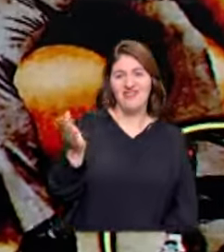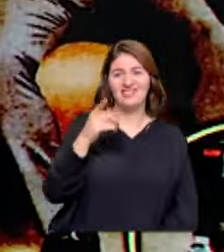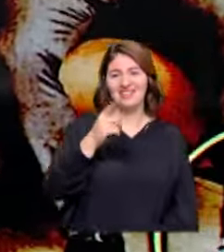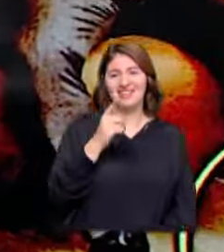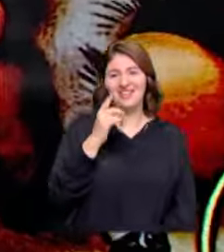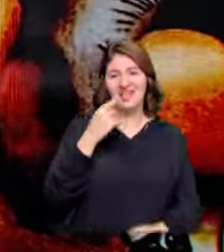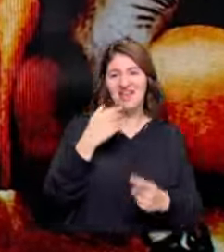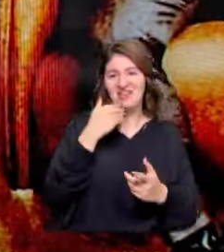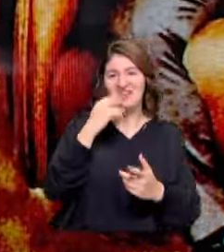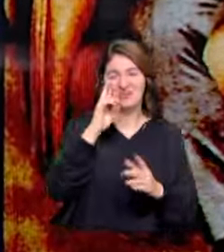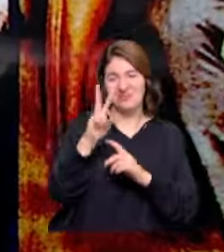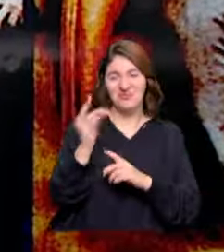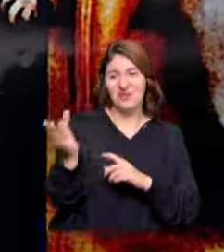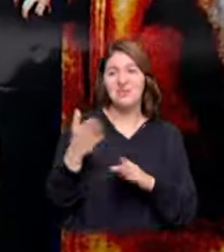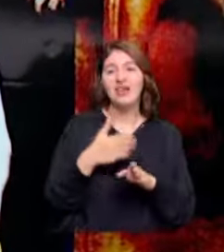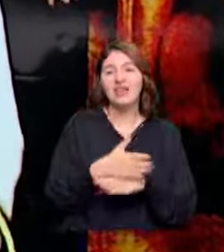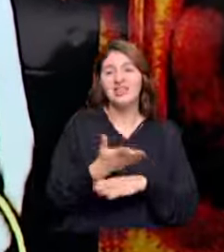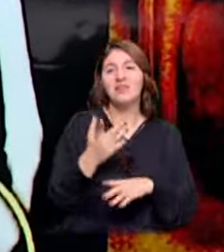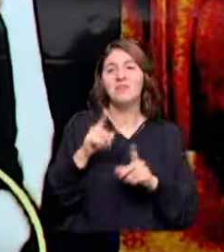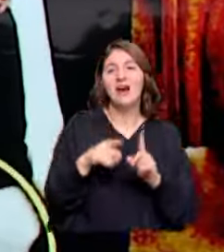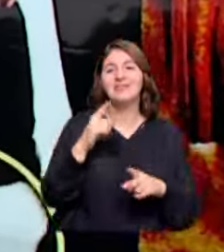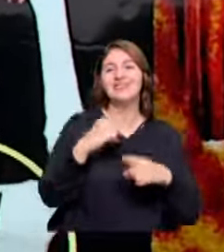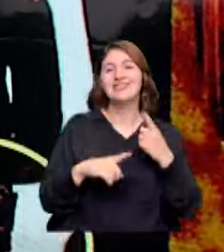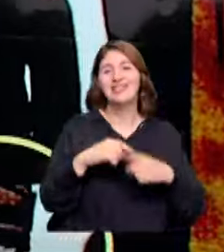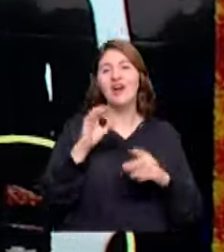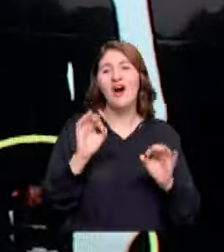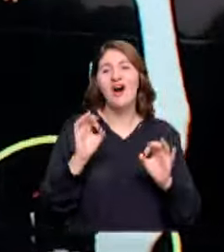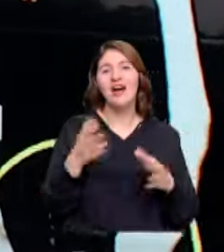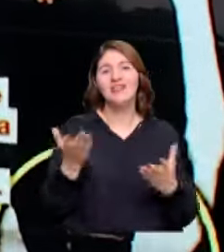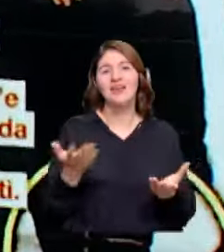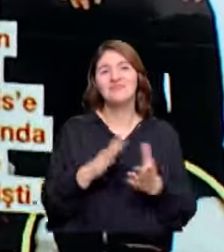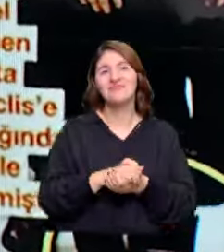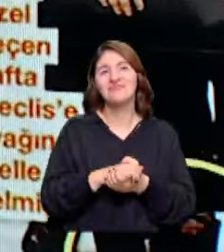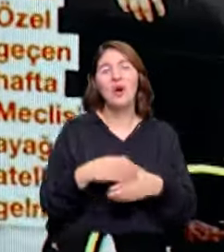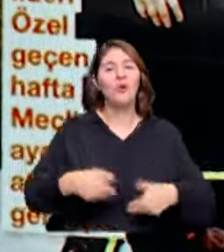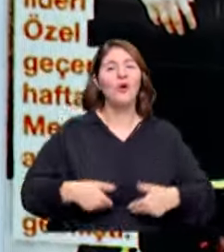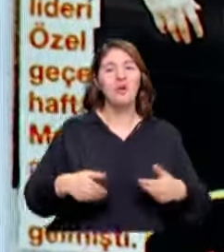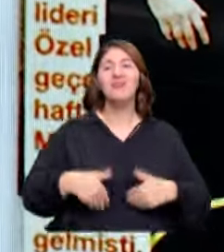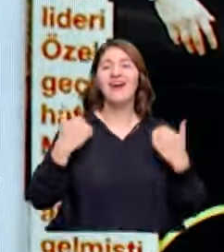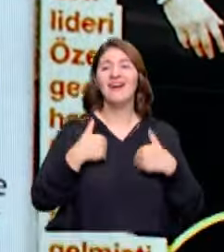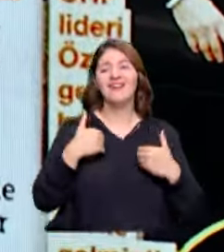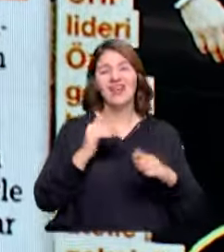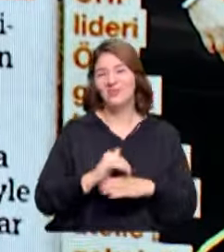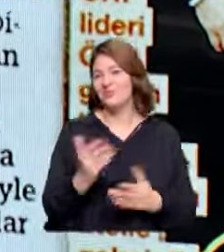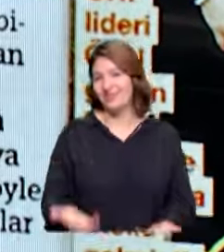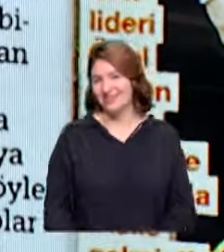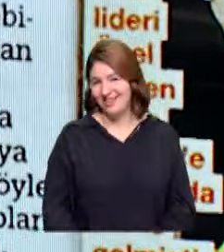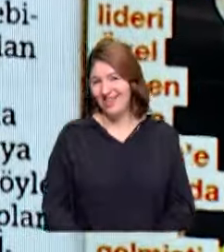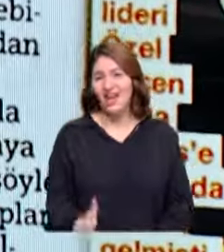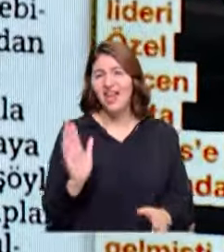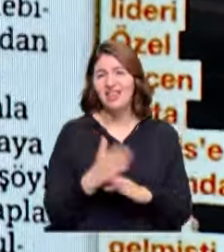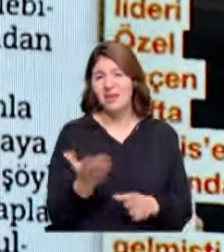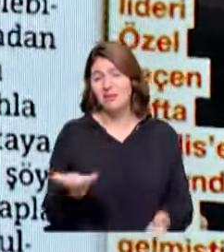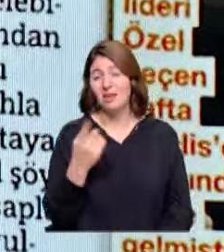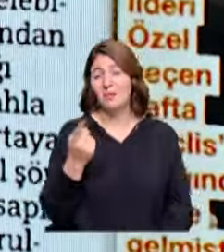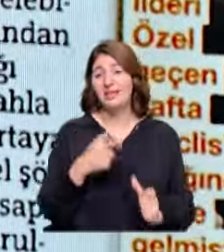sizlerle paylaşmış olalım. Gerçekten bazen siyasette o kadar trajikomik durumlar yaşayabiliyoruz ki. Neden